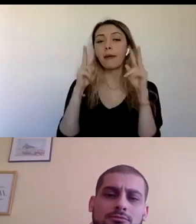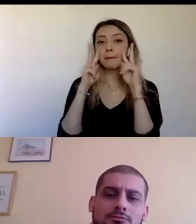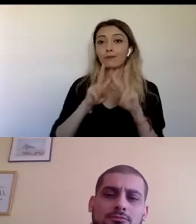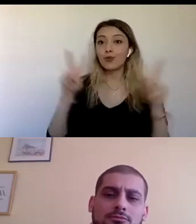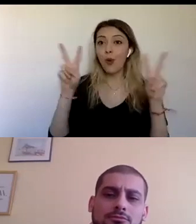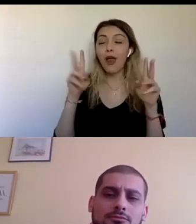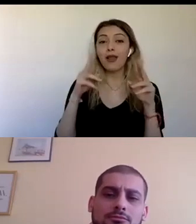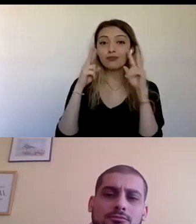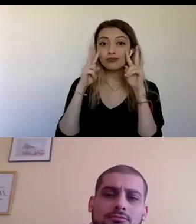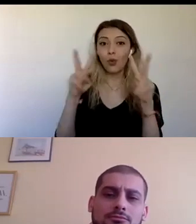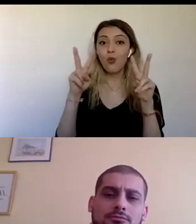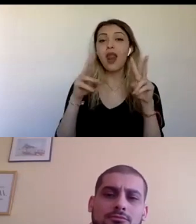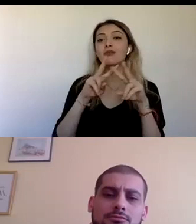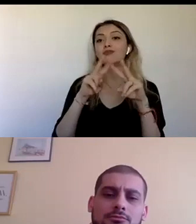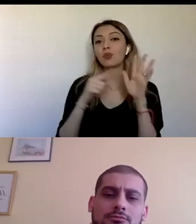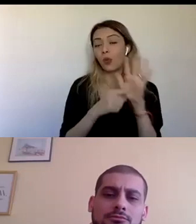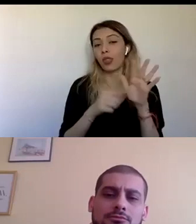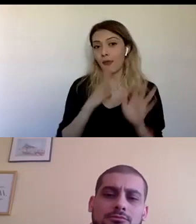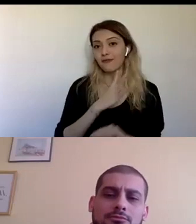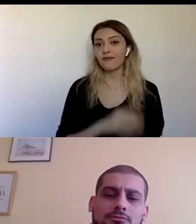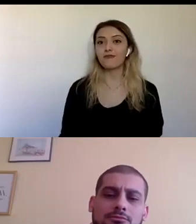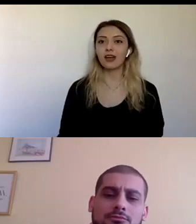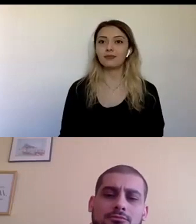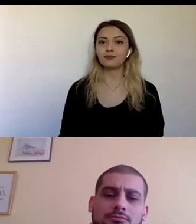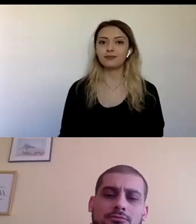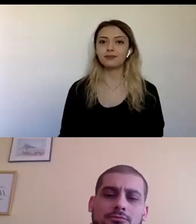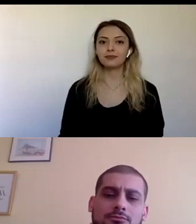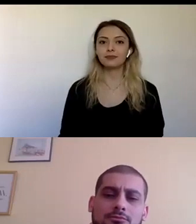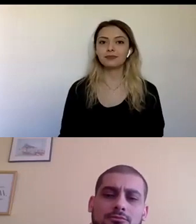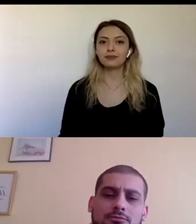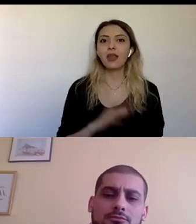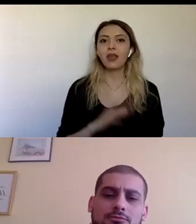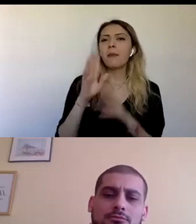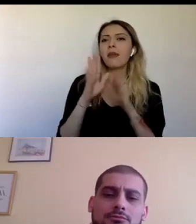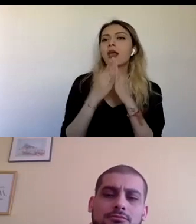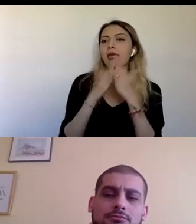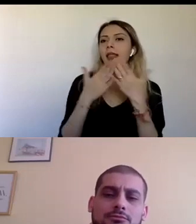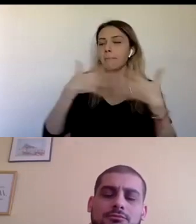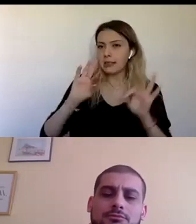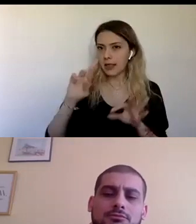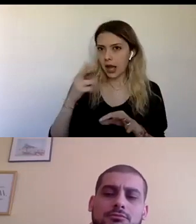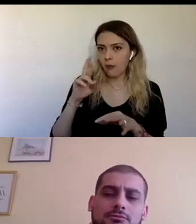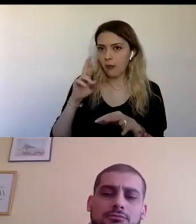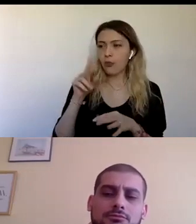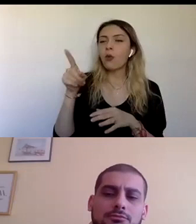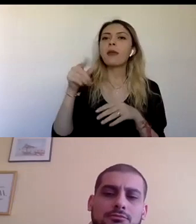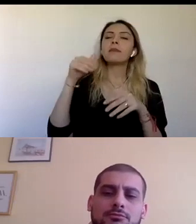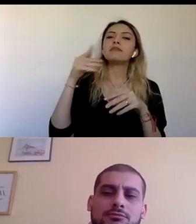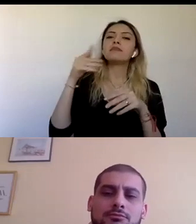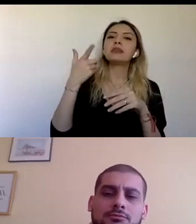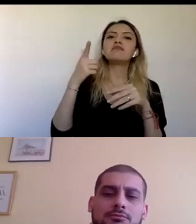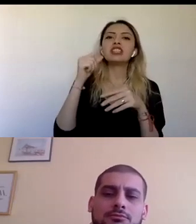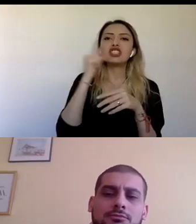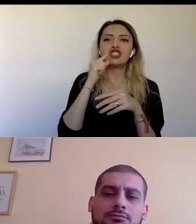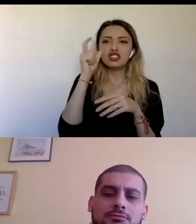savunuculuk yaparken bu kitabı götürüp onların bir milletvekili okumasını beklemek kimi zaman çok mantıklı olmuyor. Dolayısıyla biz de